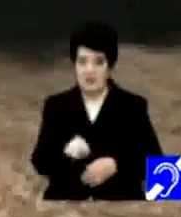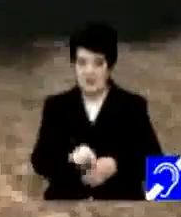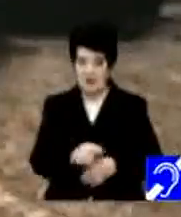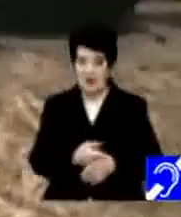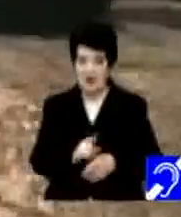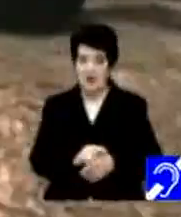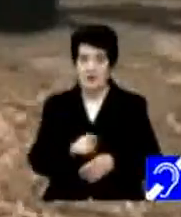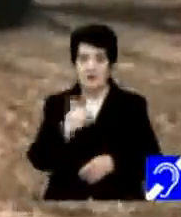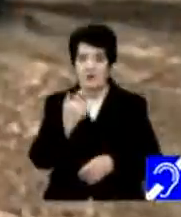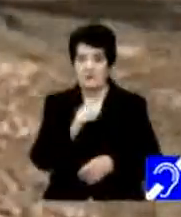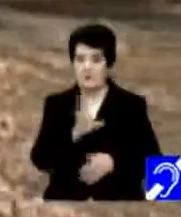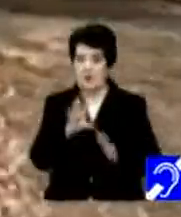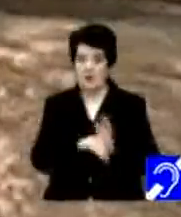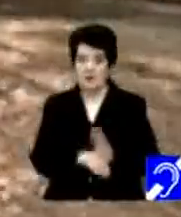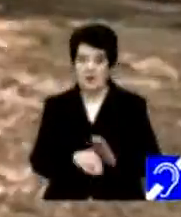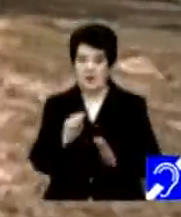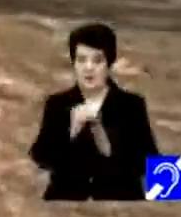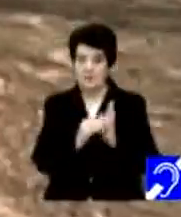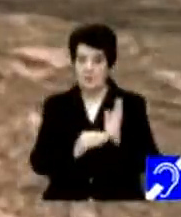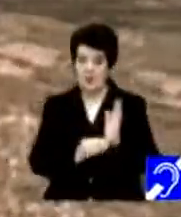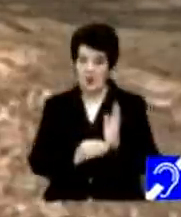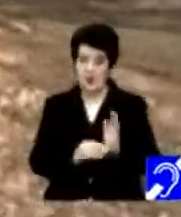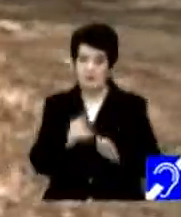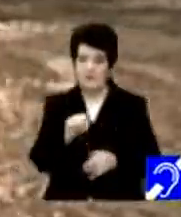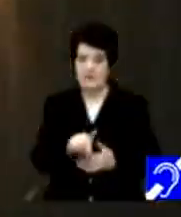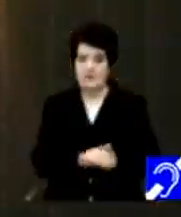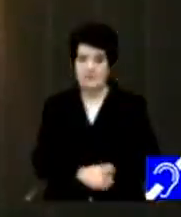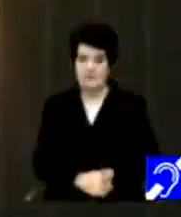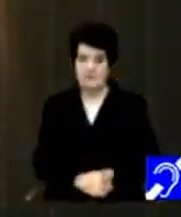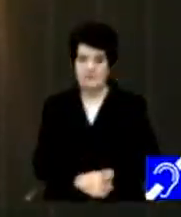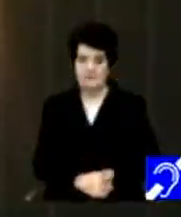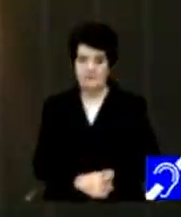și ciprioții nu au intrat în programul Visa Waiver.